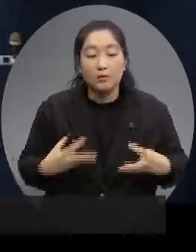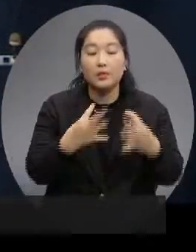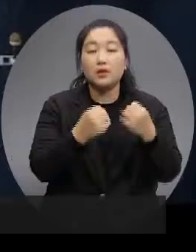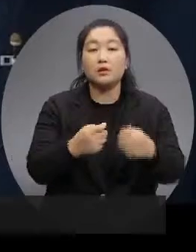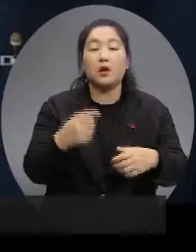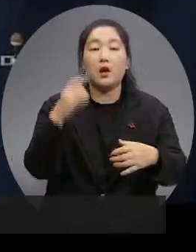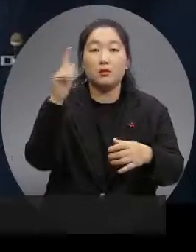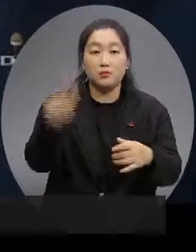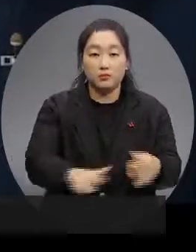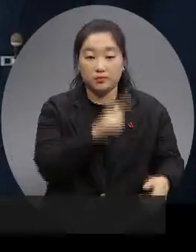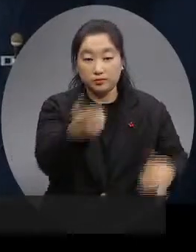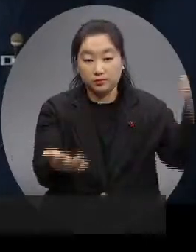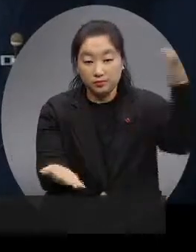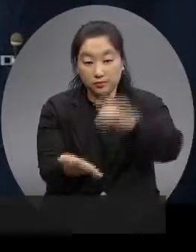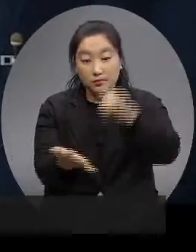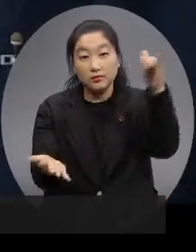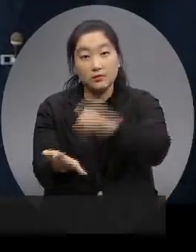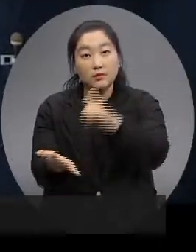15대 이상의 그